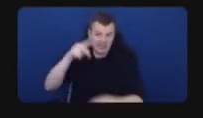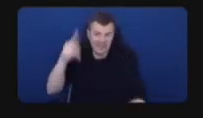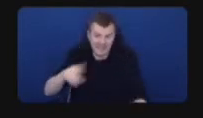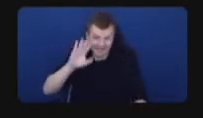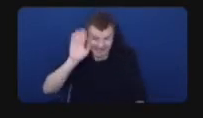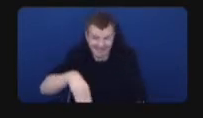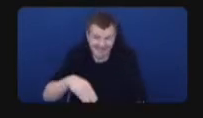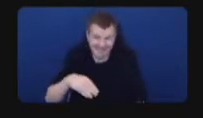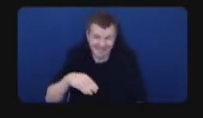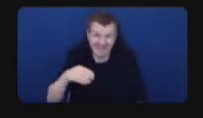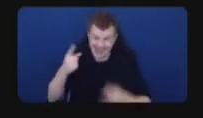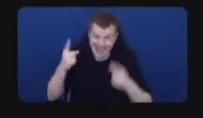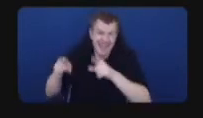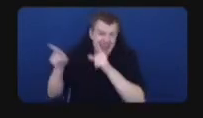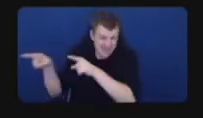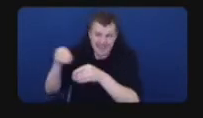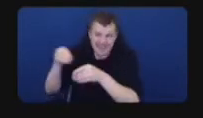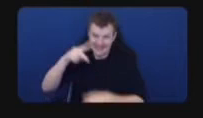事。